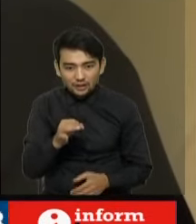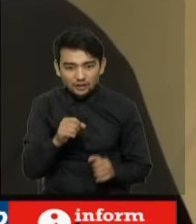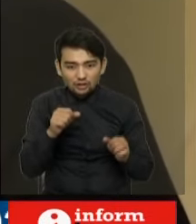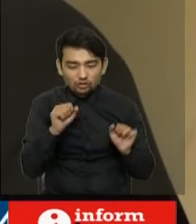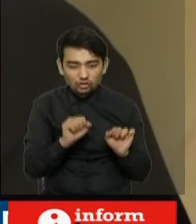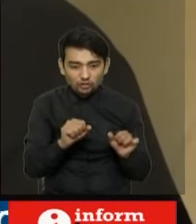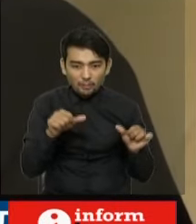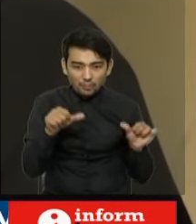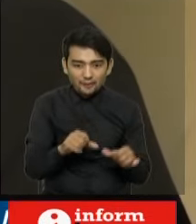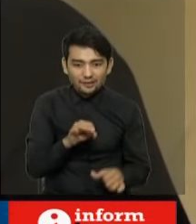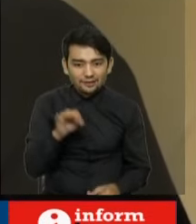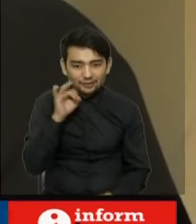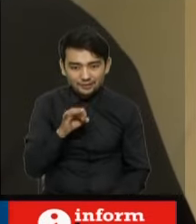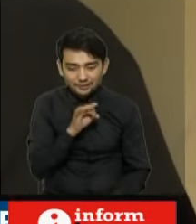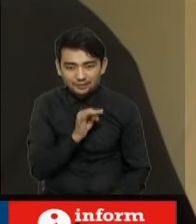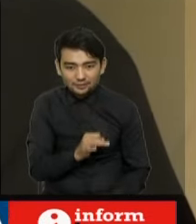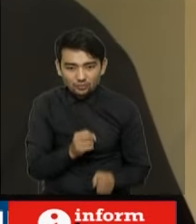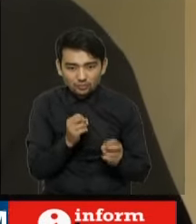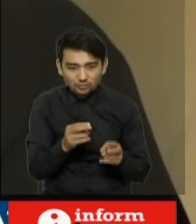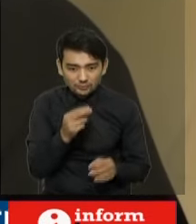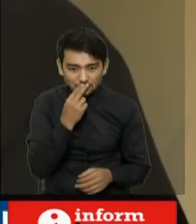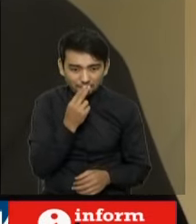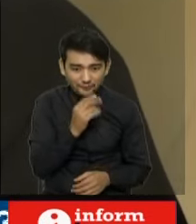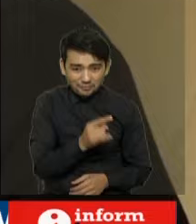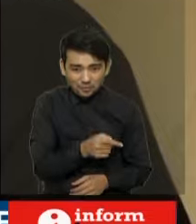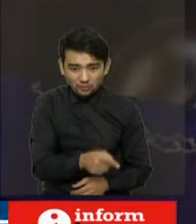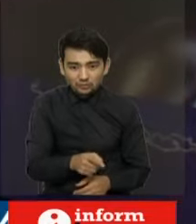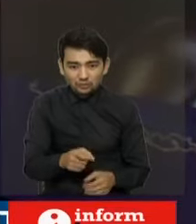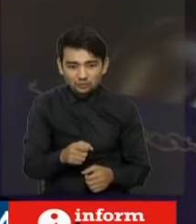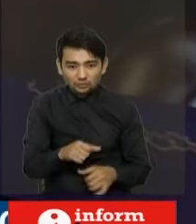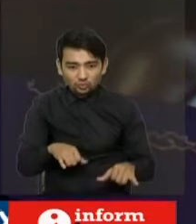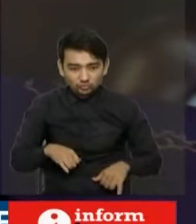интересов, мер по обеспечению безопасности несовершеннолетнего.